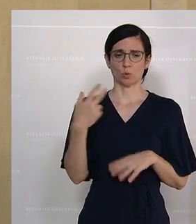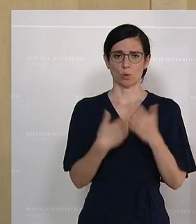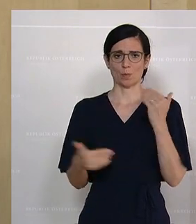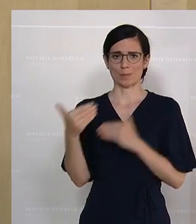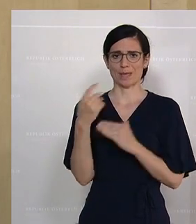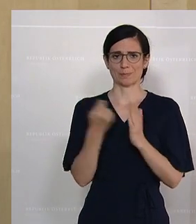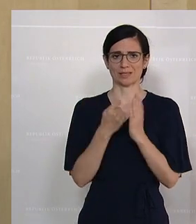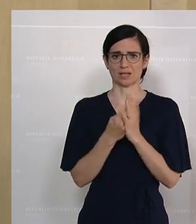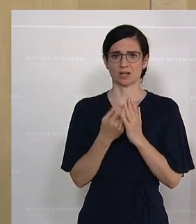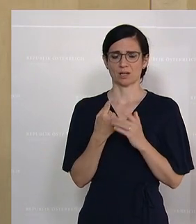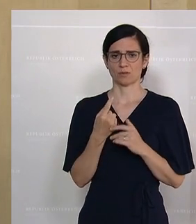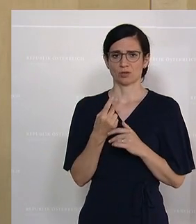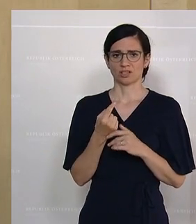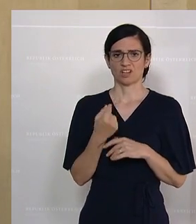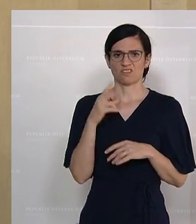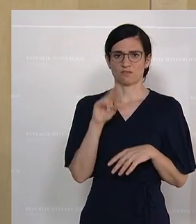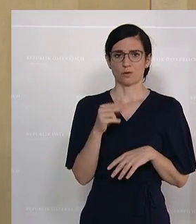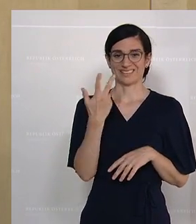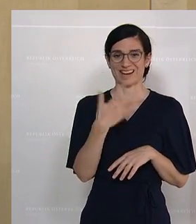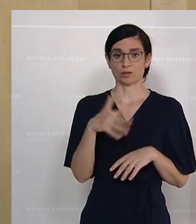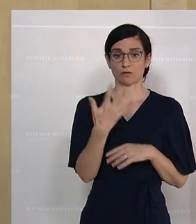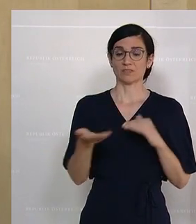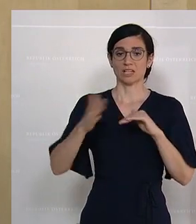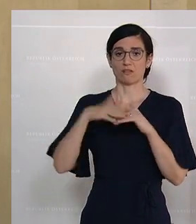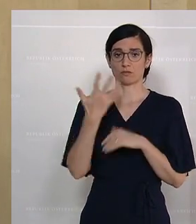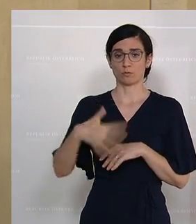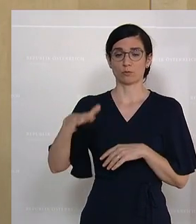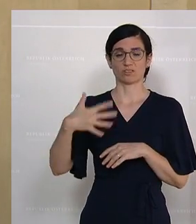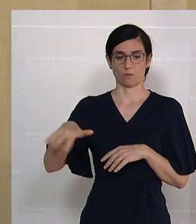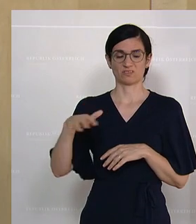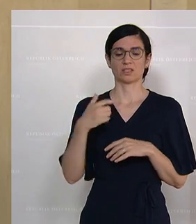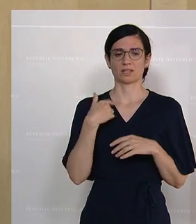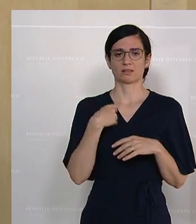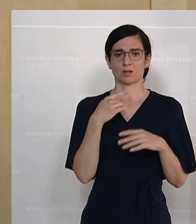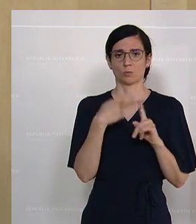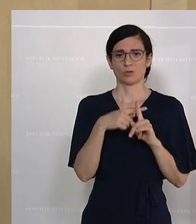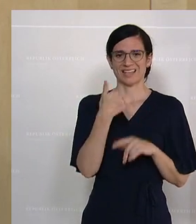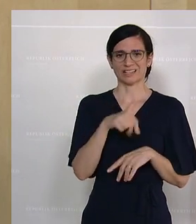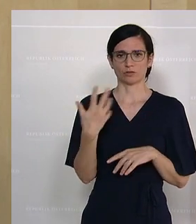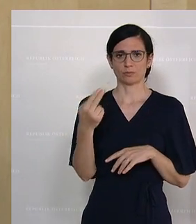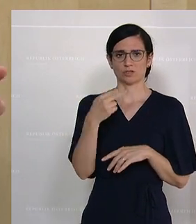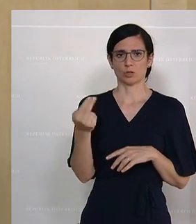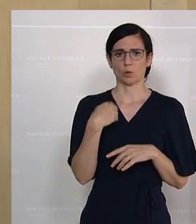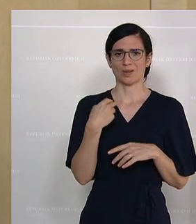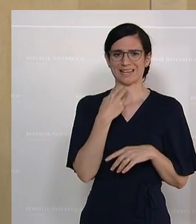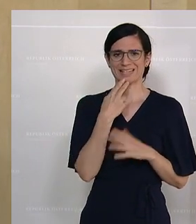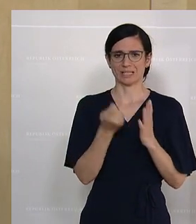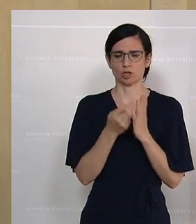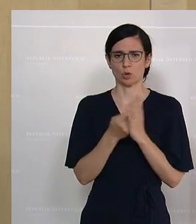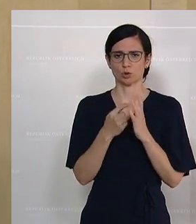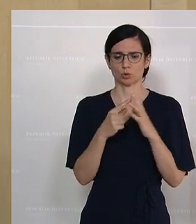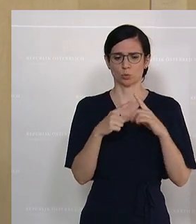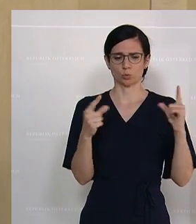350 auf 550 euro plus 150 euro energiekosten gutschein aus dem bisherigen teils